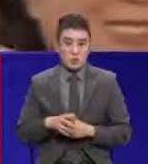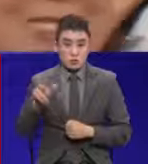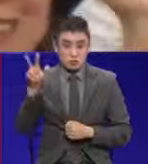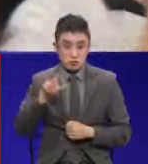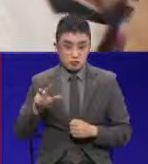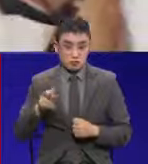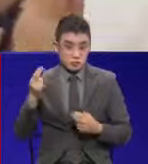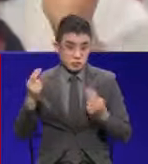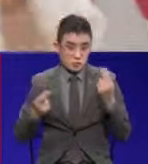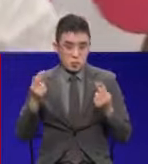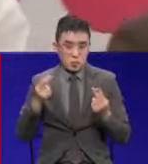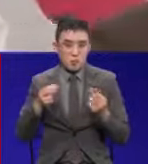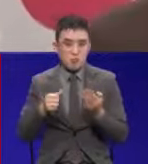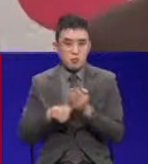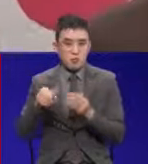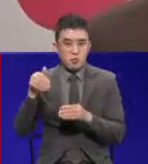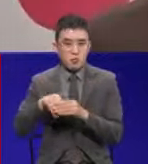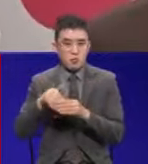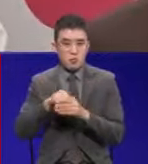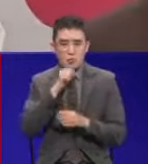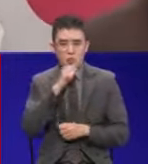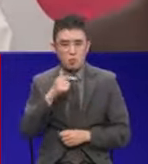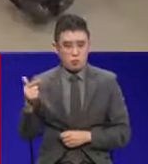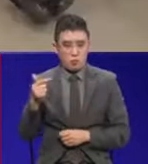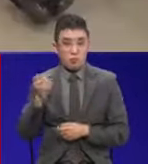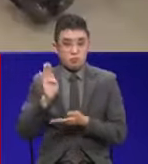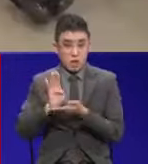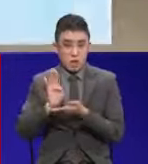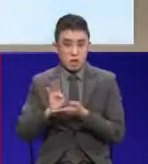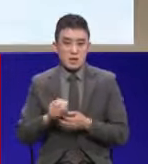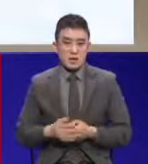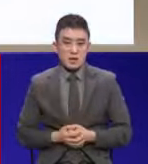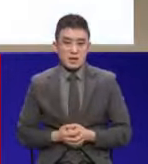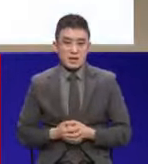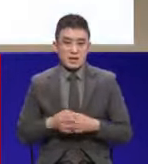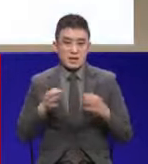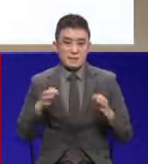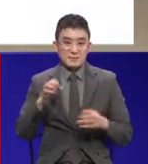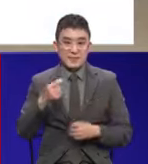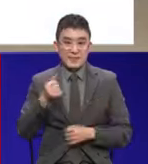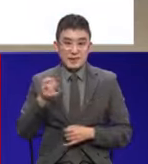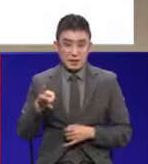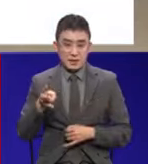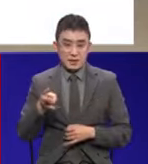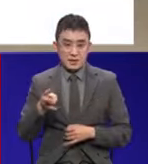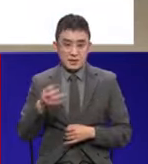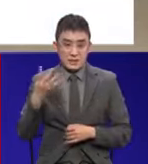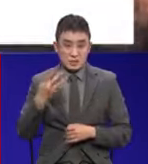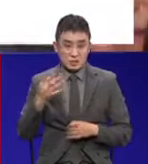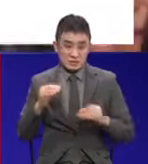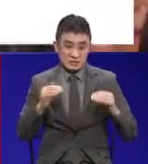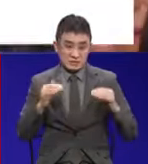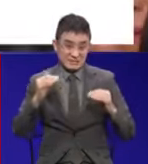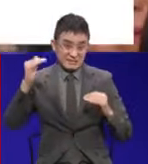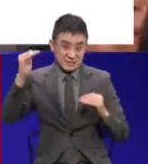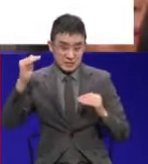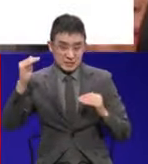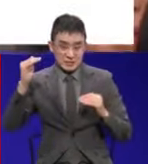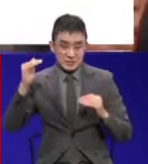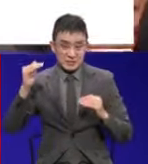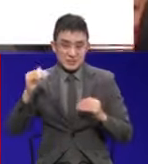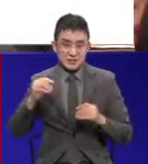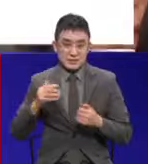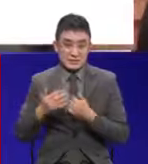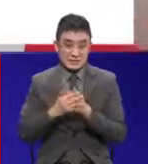평균 투표율보다 높았는데요. 자정이 넘으면서 김은혜 후보가 4,000표 이상으로 다시 격차를 벌리며 앞서 나간다는 소식에